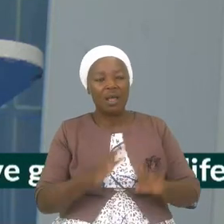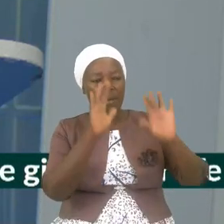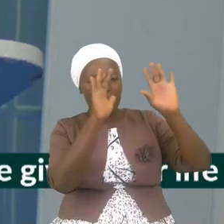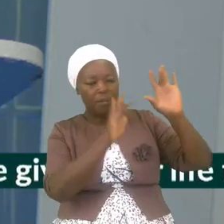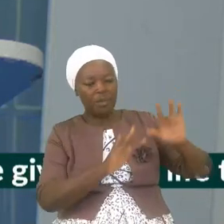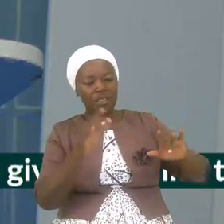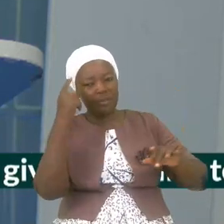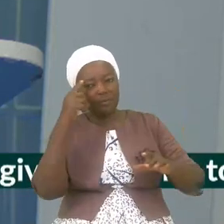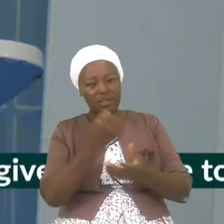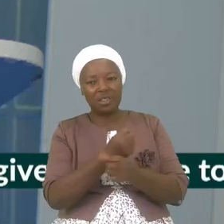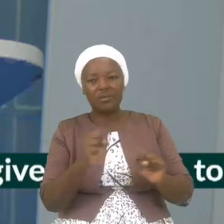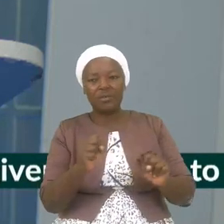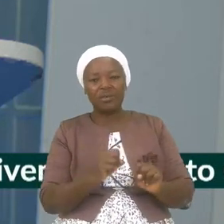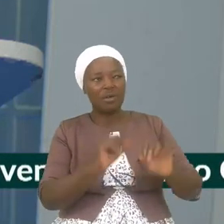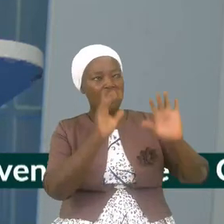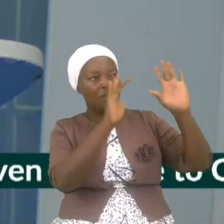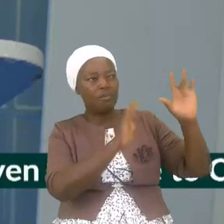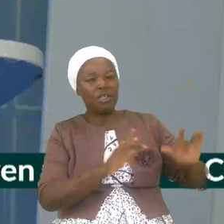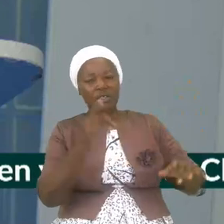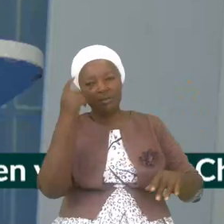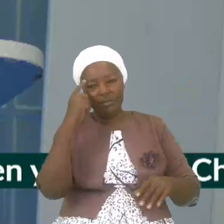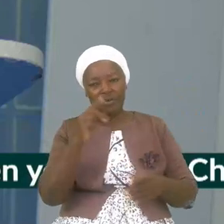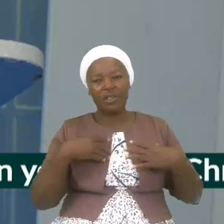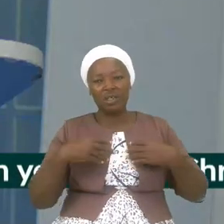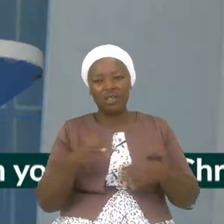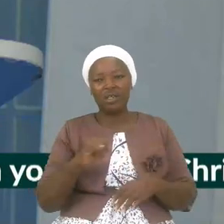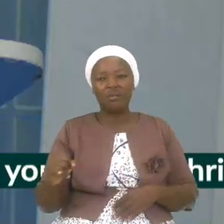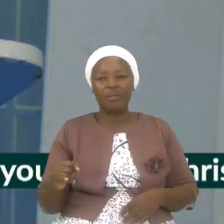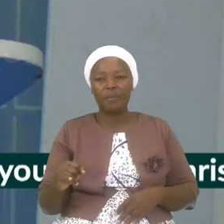Miséricorde pour le salut, pour la guérison.